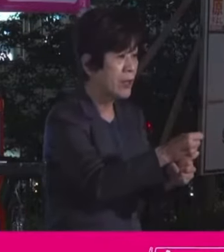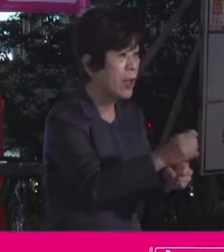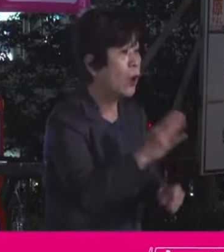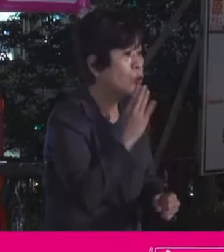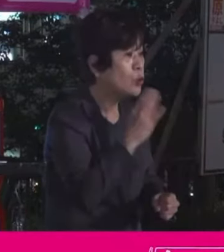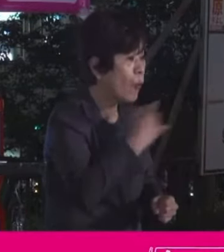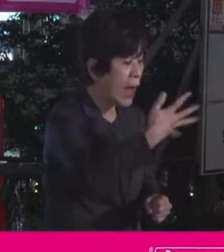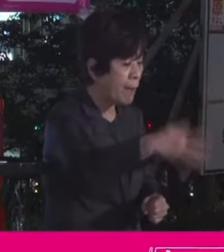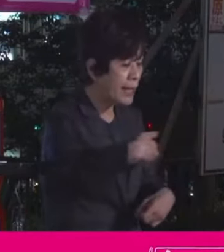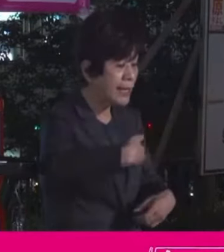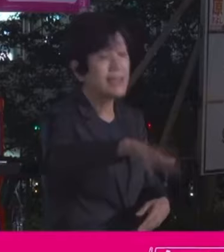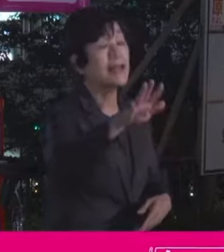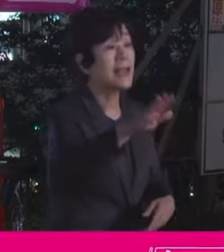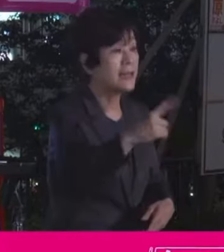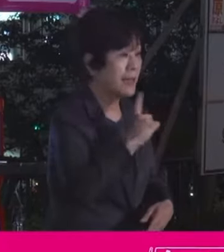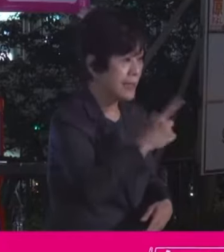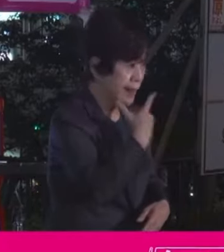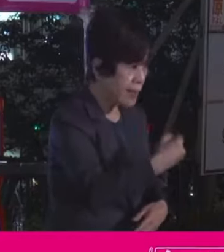よ。